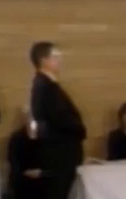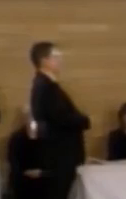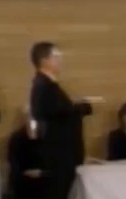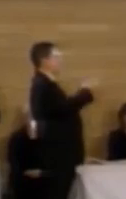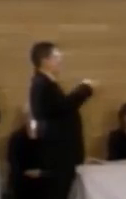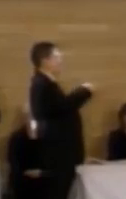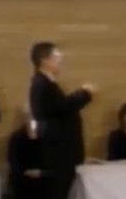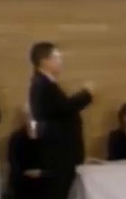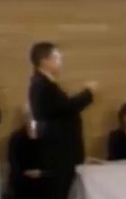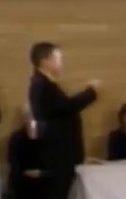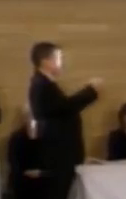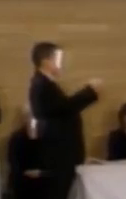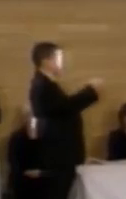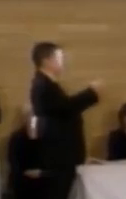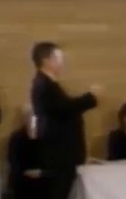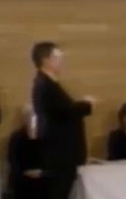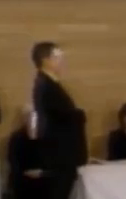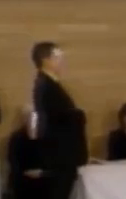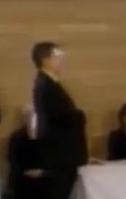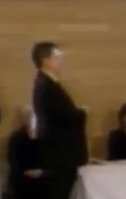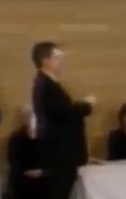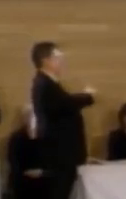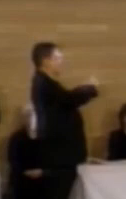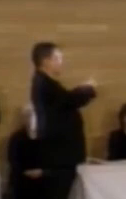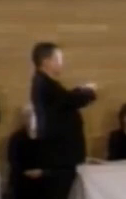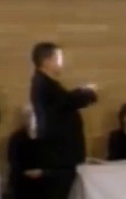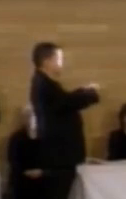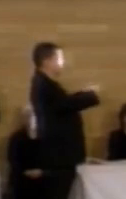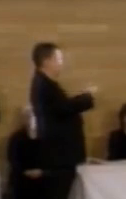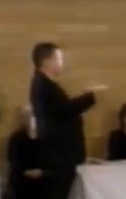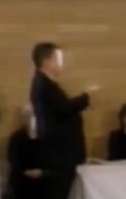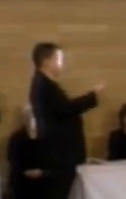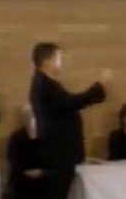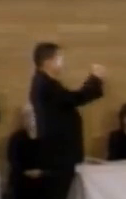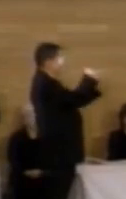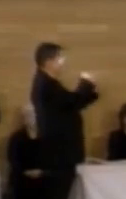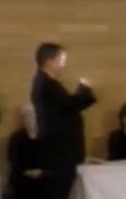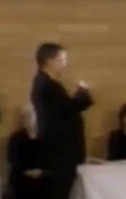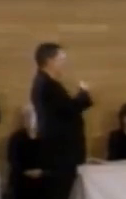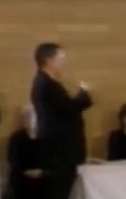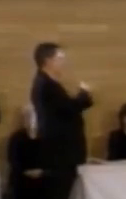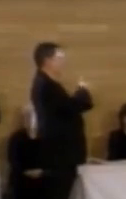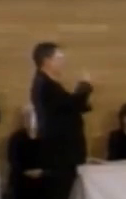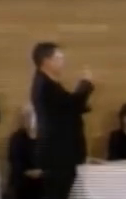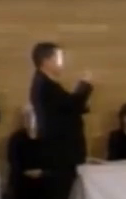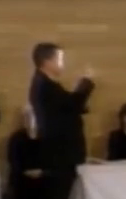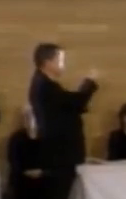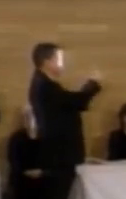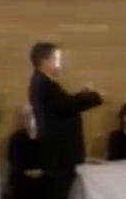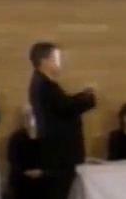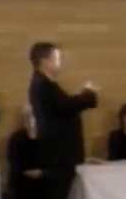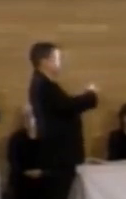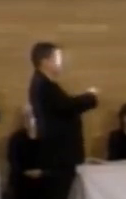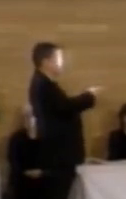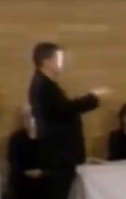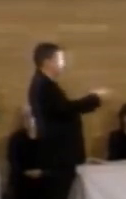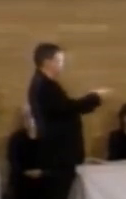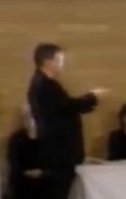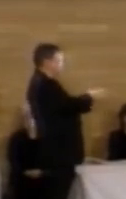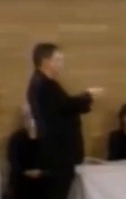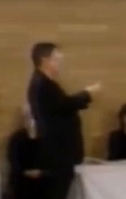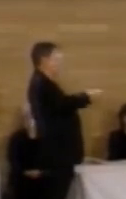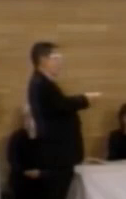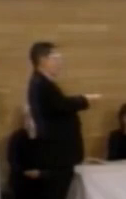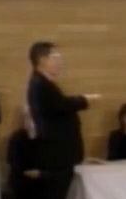式辞。東日本大震災津波から11年となる本日、岩手県